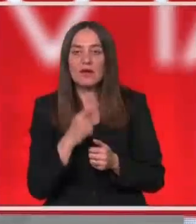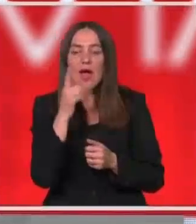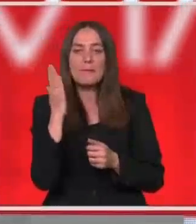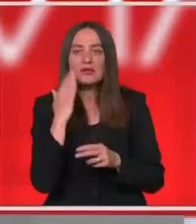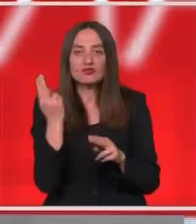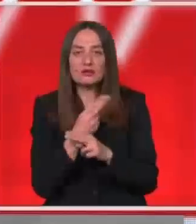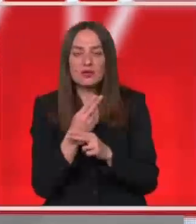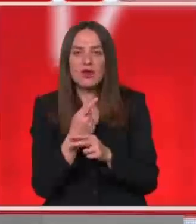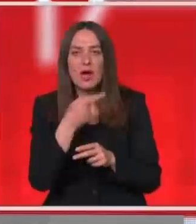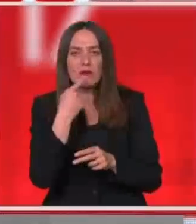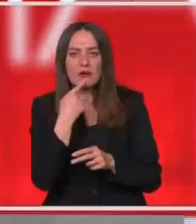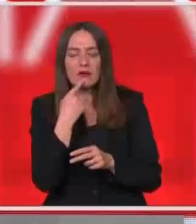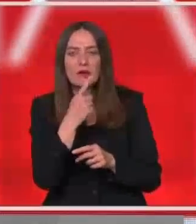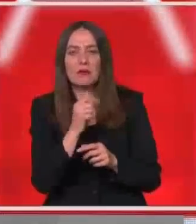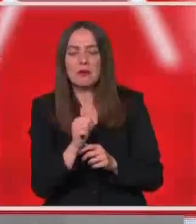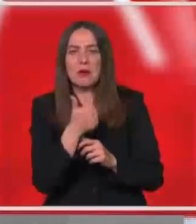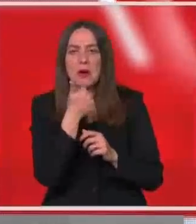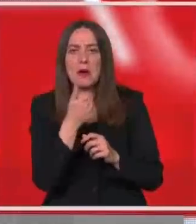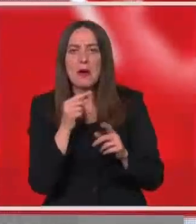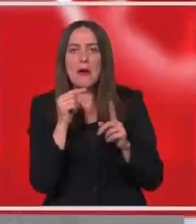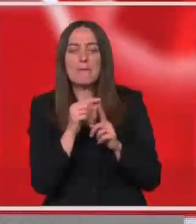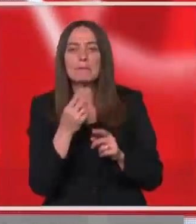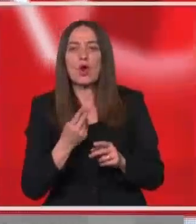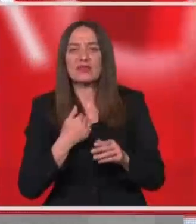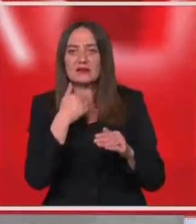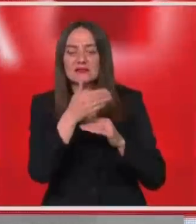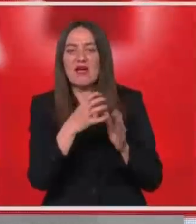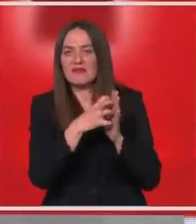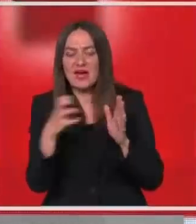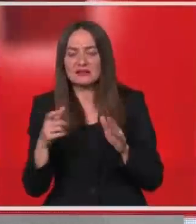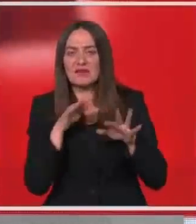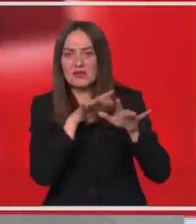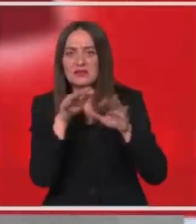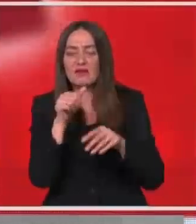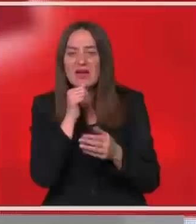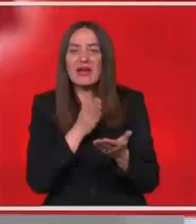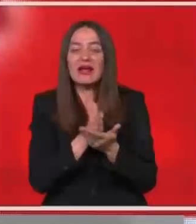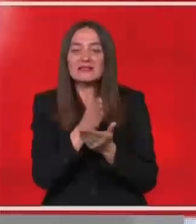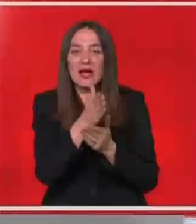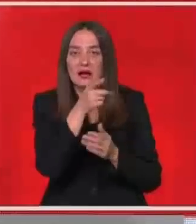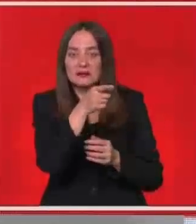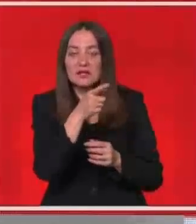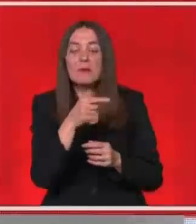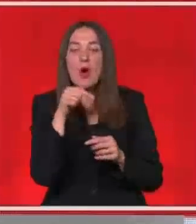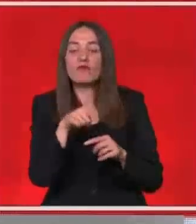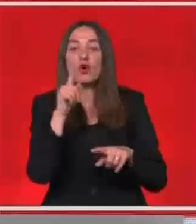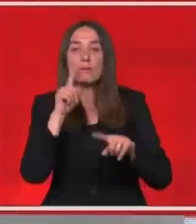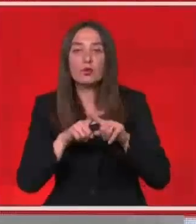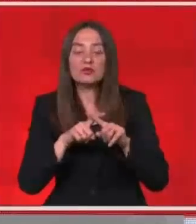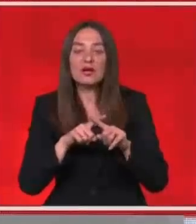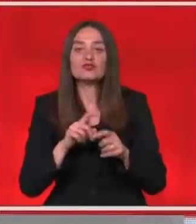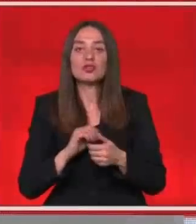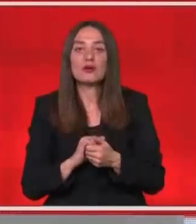Države zagovarati protekcionizam i nastaviti sa zagovaranjem i sa realizacijom protekcionizma. Ovog puta